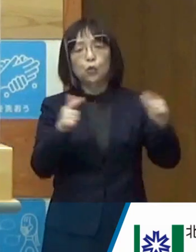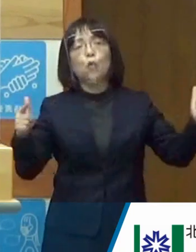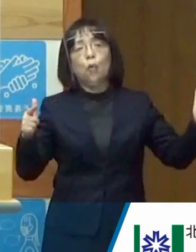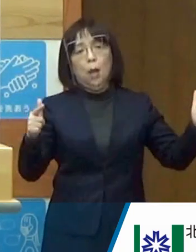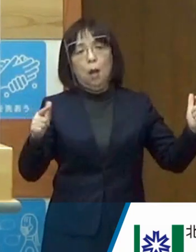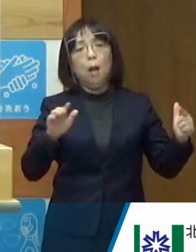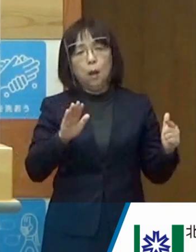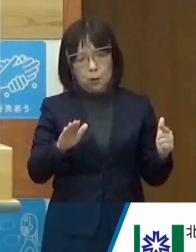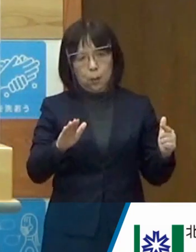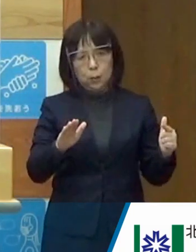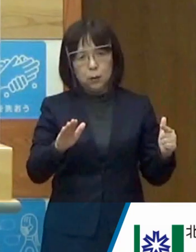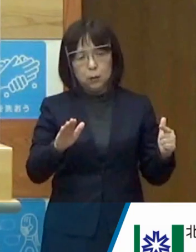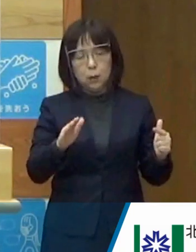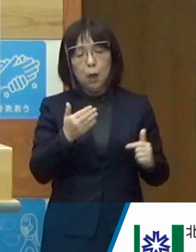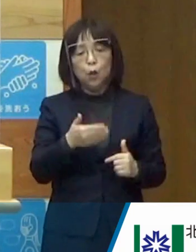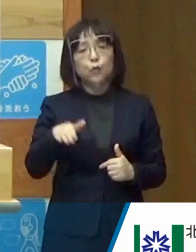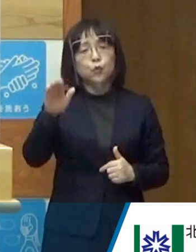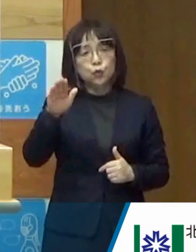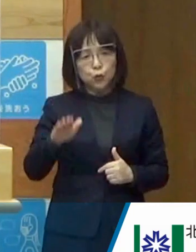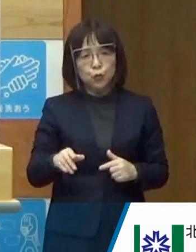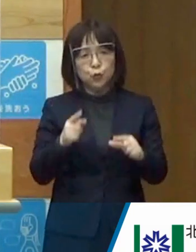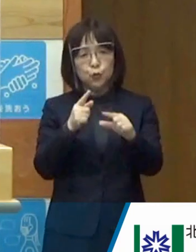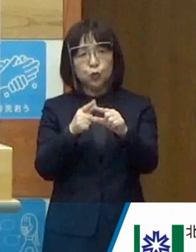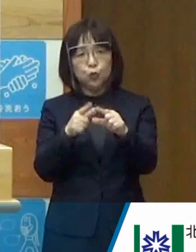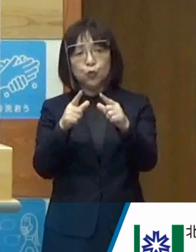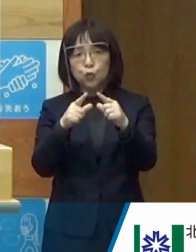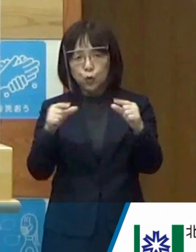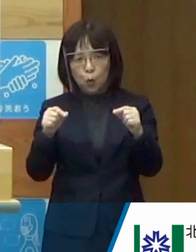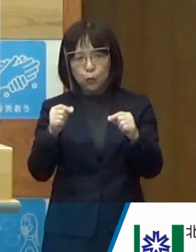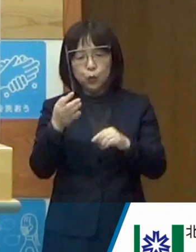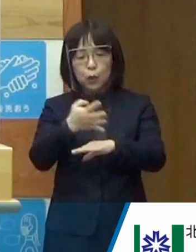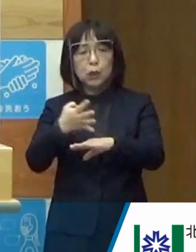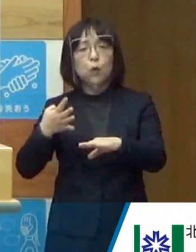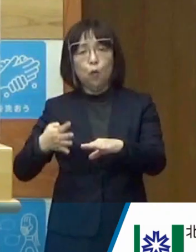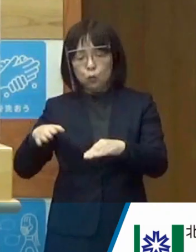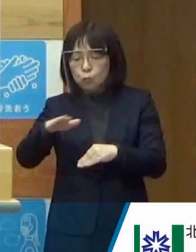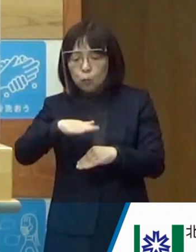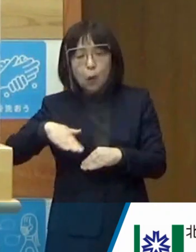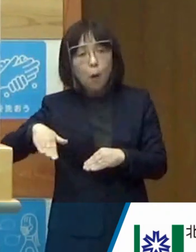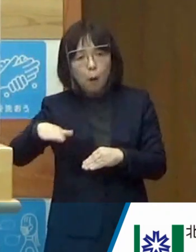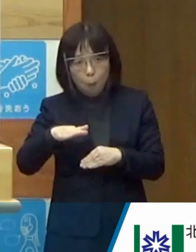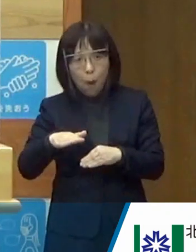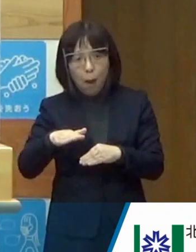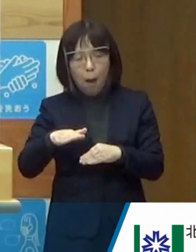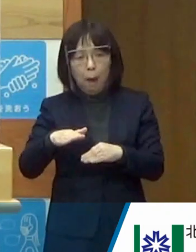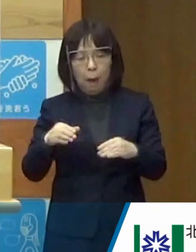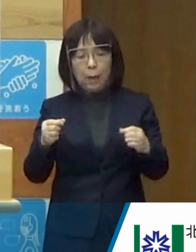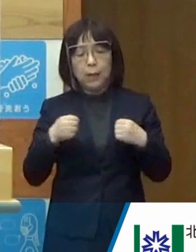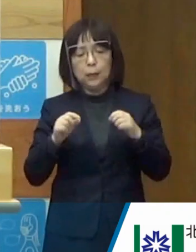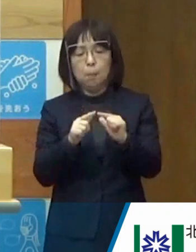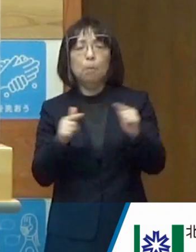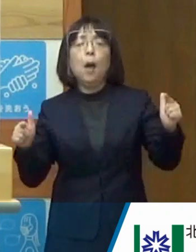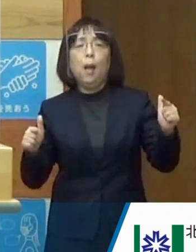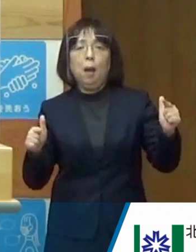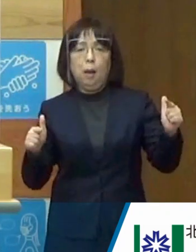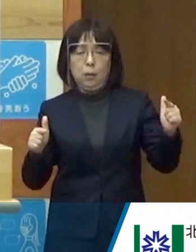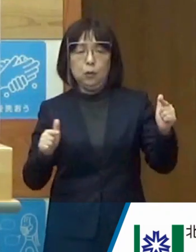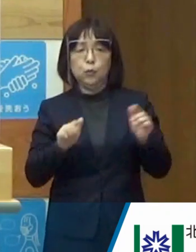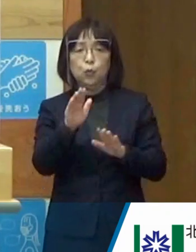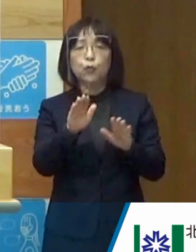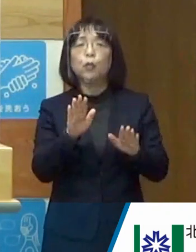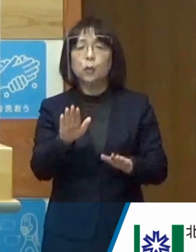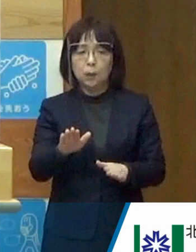。特に九州、中国、四国におきまして、この感染が拡大しているという状況にあります